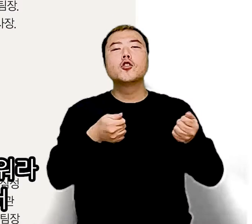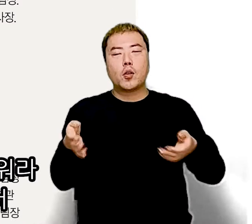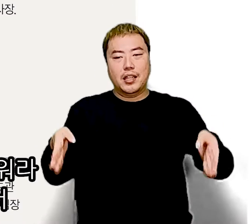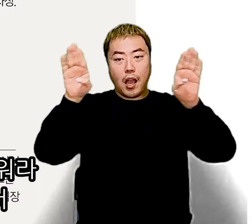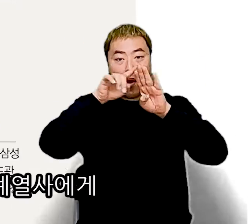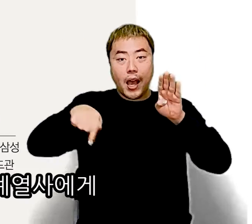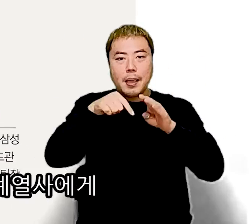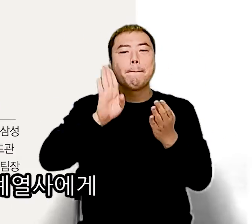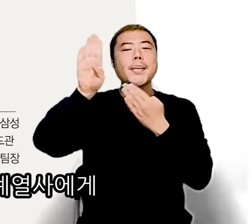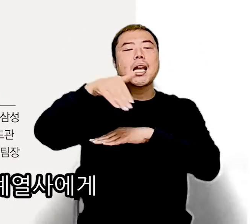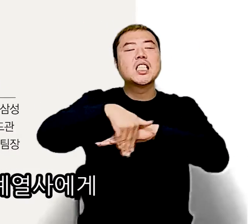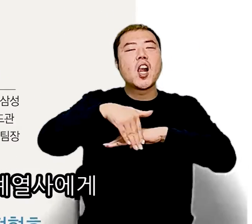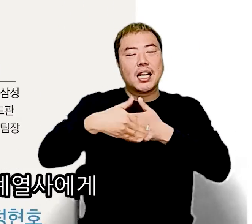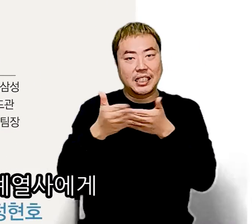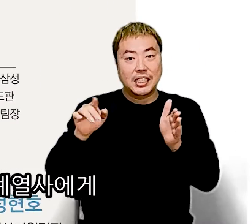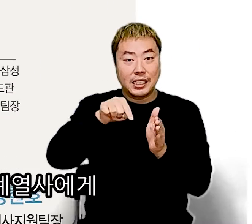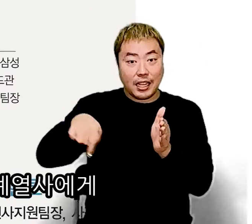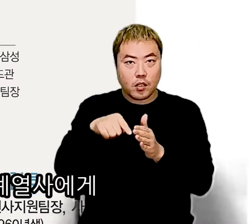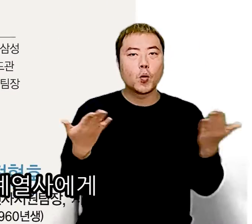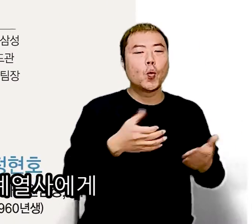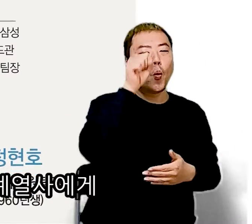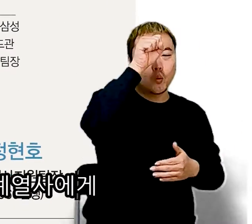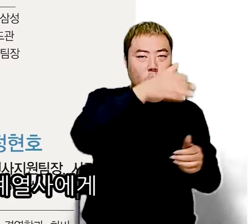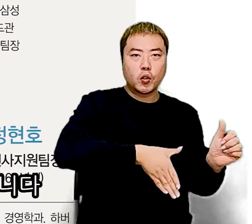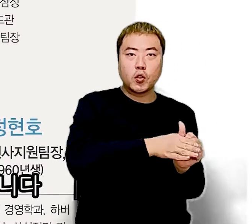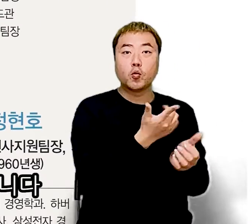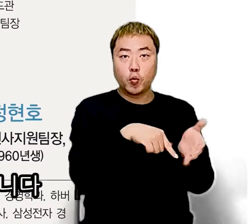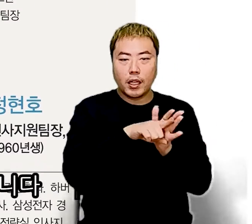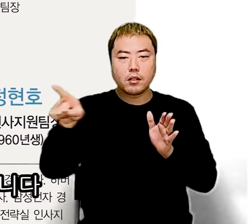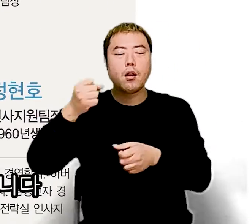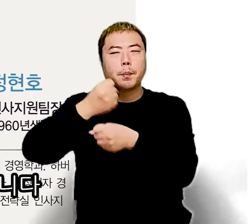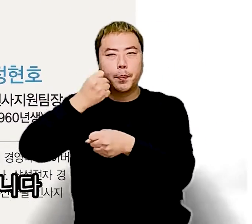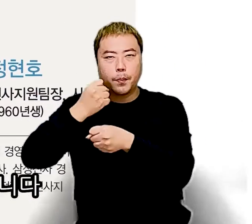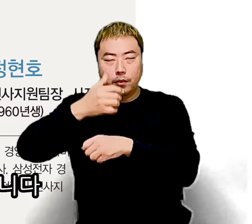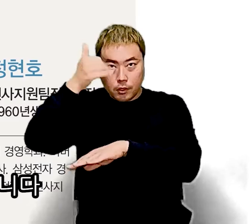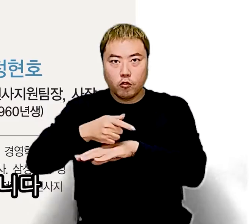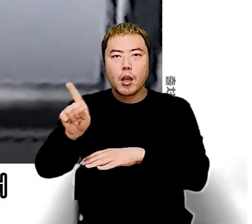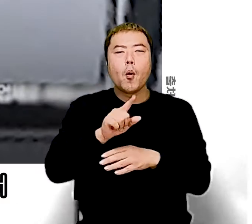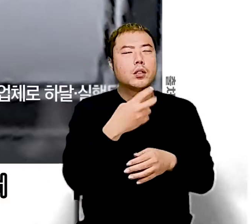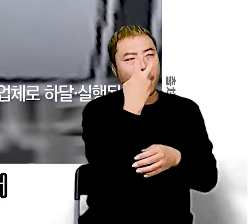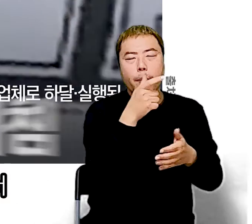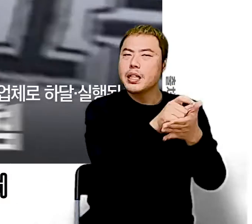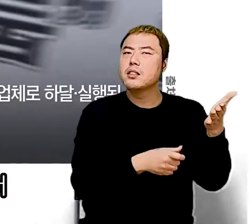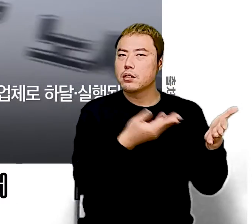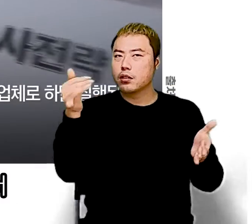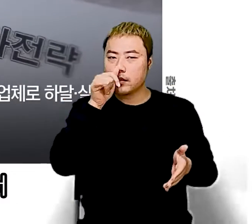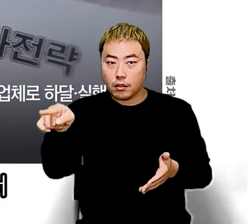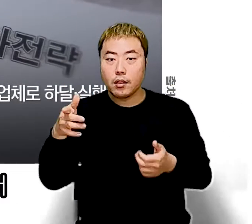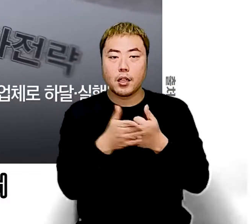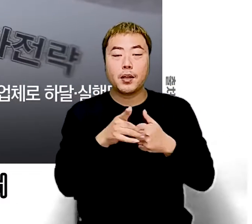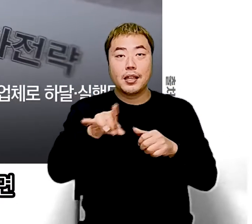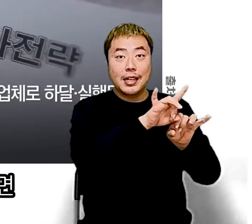미래 전략실에서 노조 대응을 위해 1년에 2번 계열사에게 점검 리스트를 보낸다고 합니다. 각